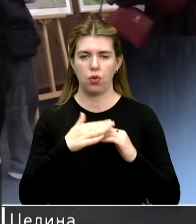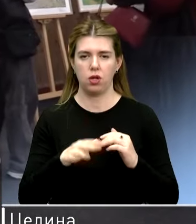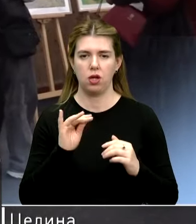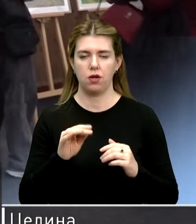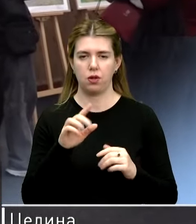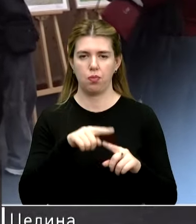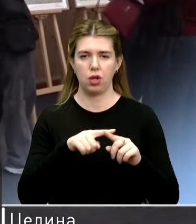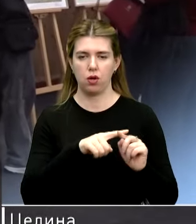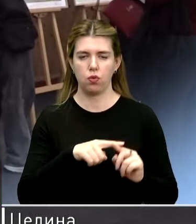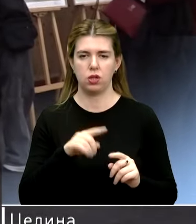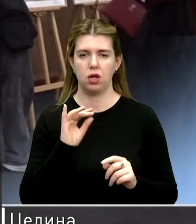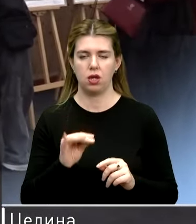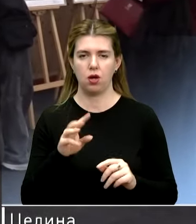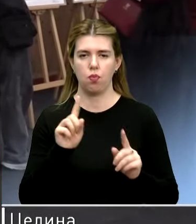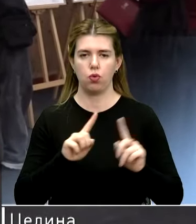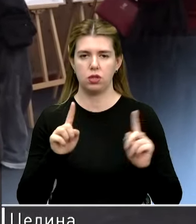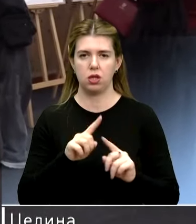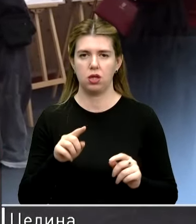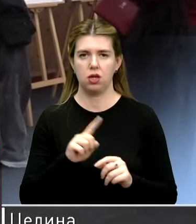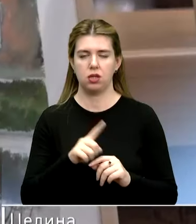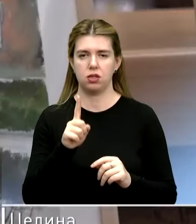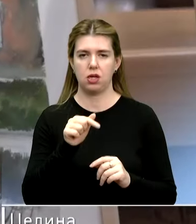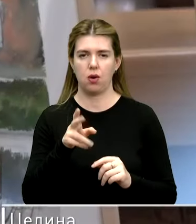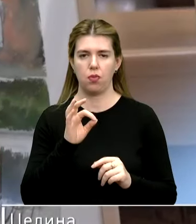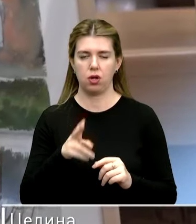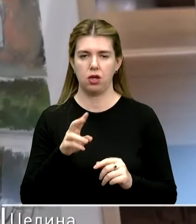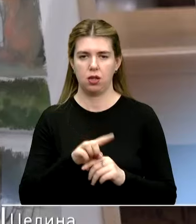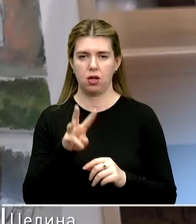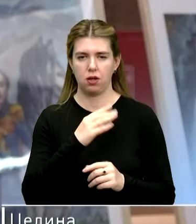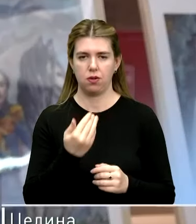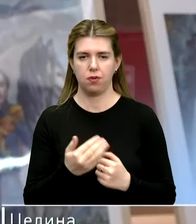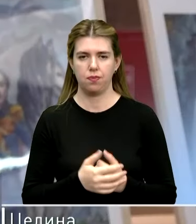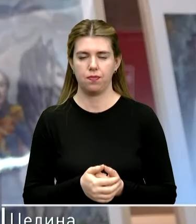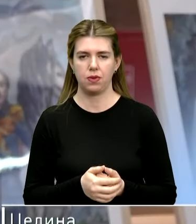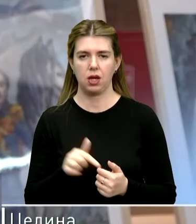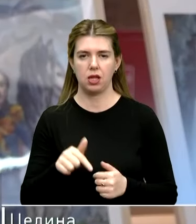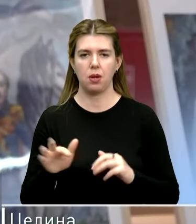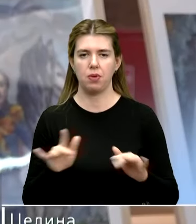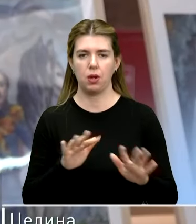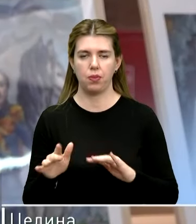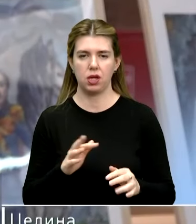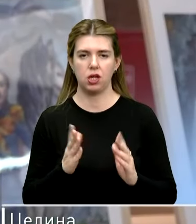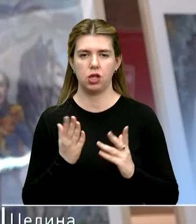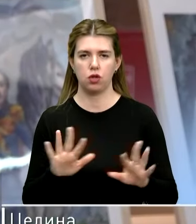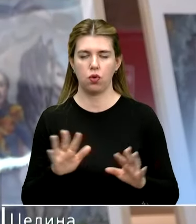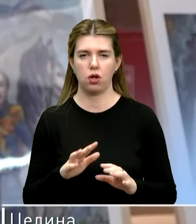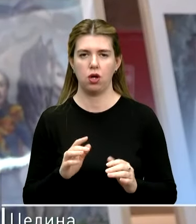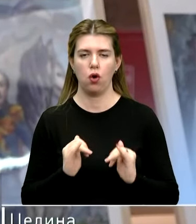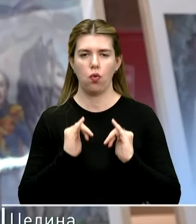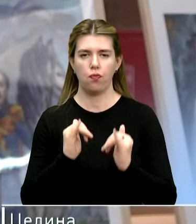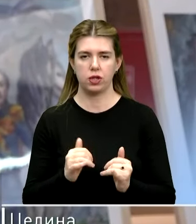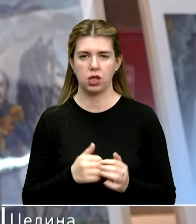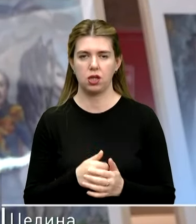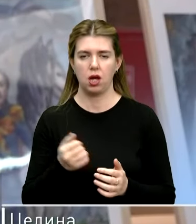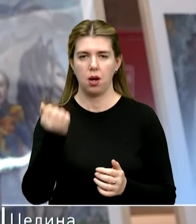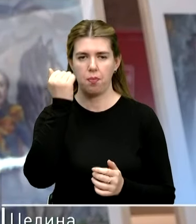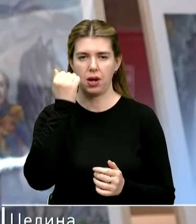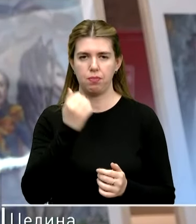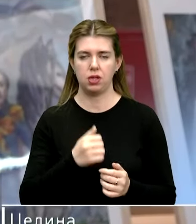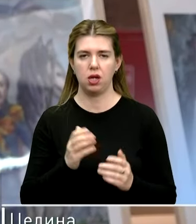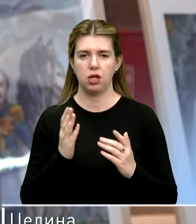остальные в Республику Беларусь в музей-замковый комплекс «Мир». Это мероприятие, оно не только чествует